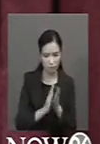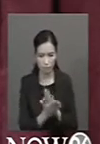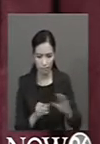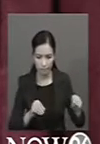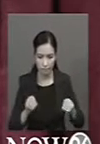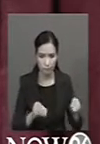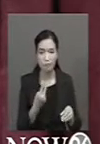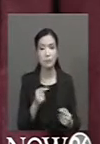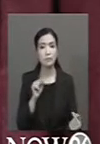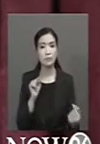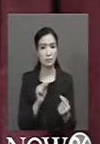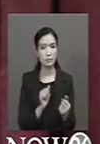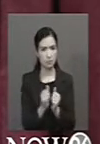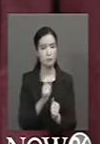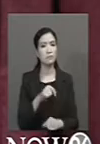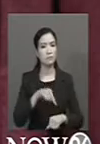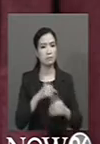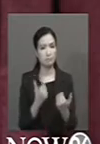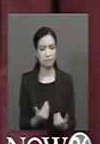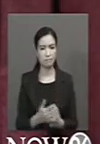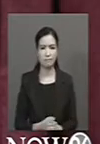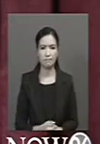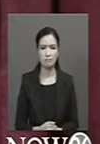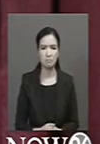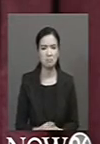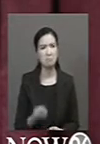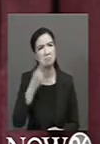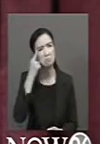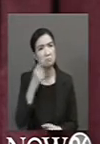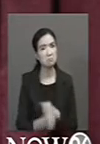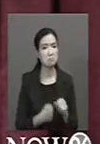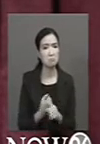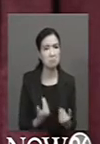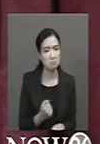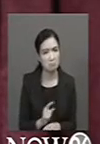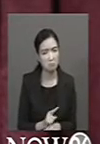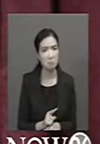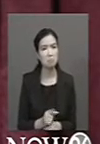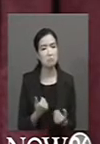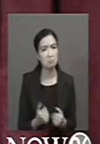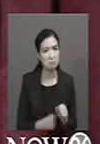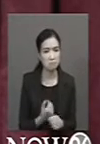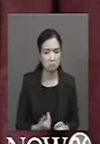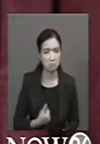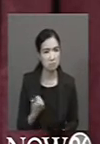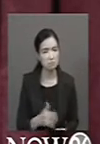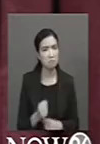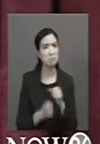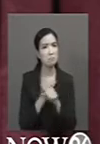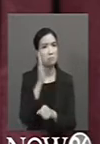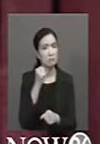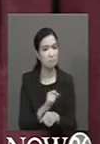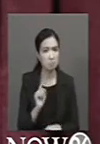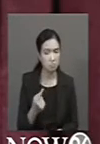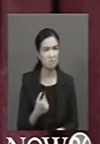ต่ออีกทีอย่าไปคิดว่าทำปีต่อปีปีนี้จะทำลายปีหน้าปีนั้นปีนี้ไม่ได้ปีหน้าเสนอมาใหม่อีกทีลบลงหัวจั่วหน่อยเดีย